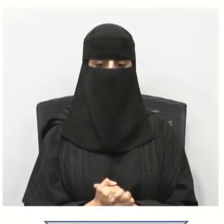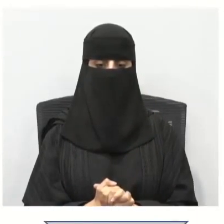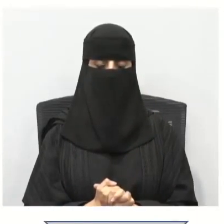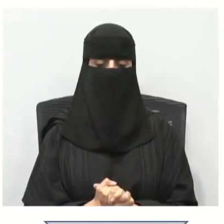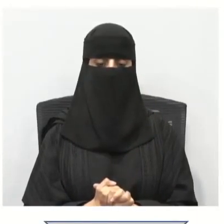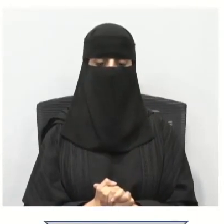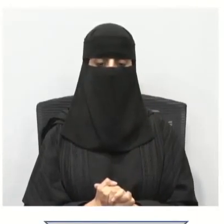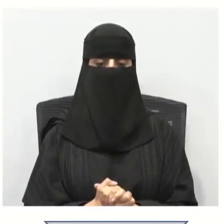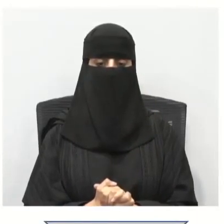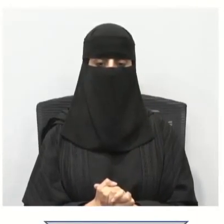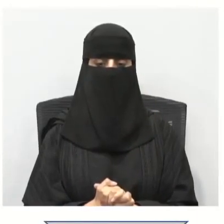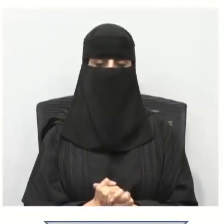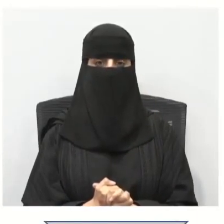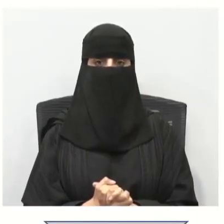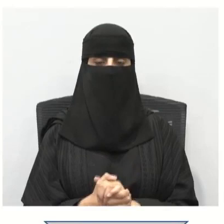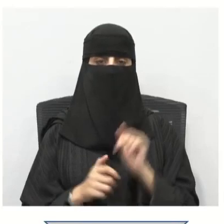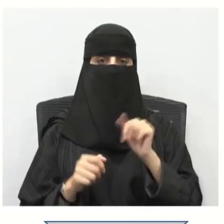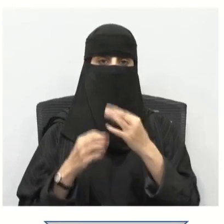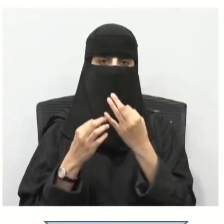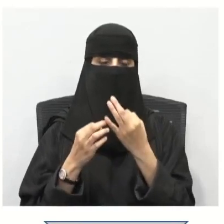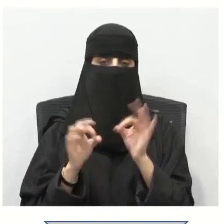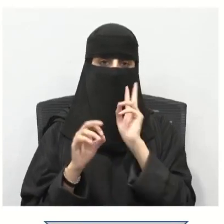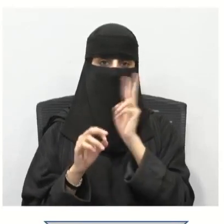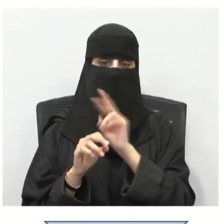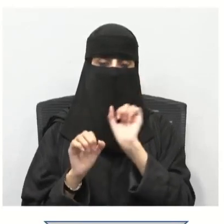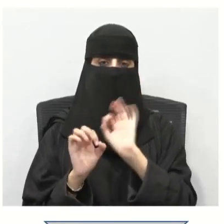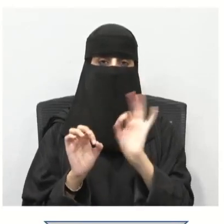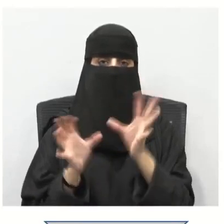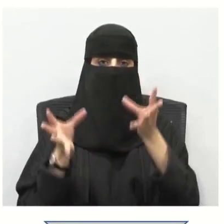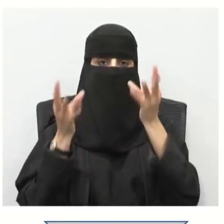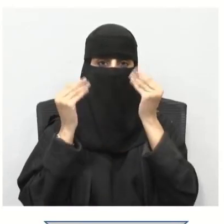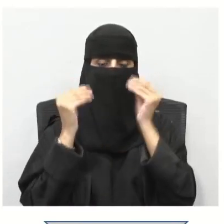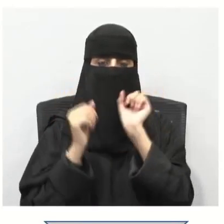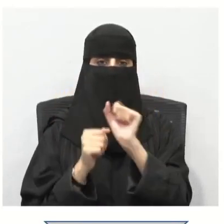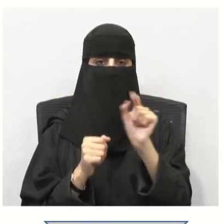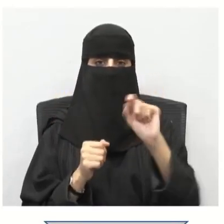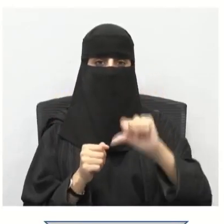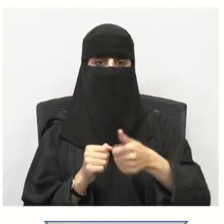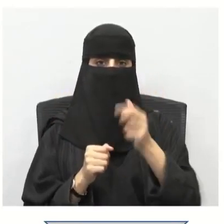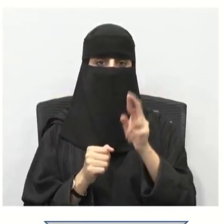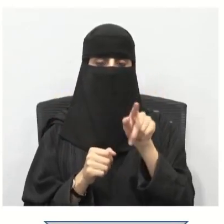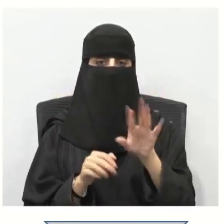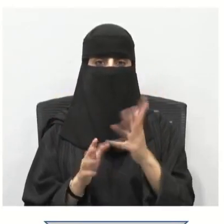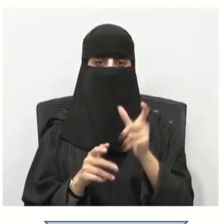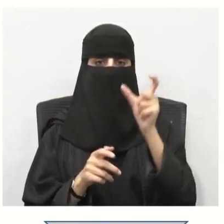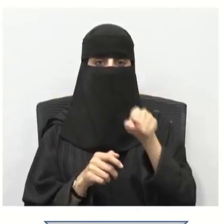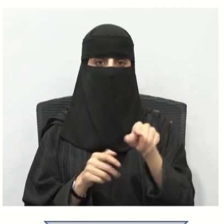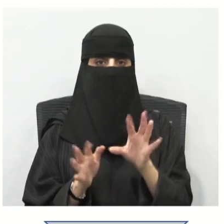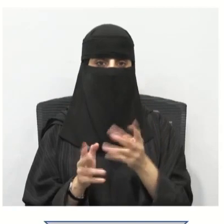منس اذا يا اصدقاء هذه نبذه تعريفيه عن فواز بانه مخترع